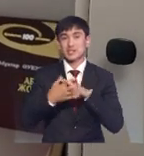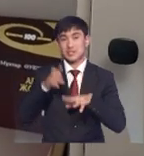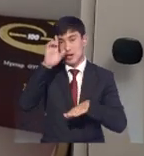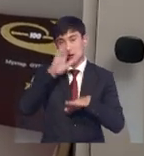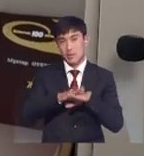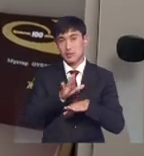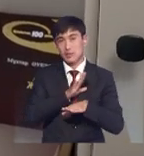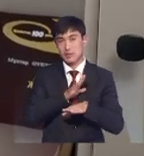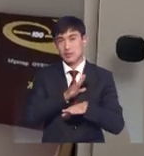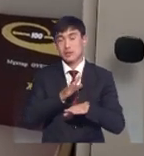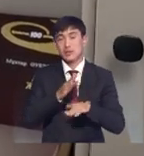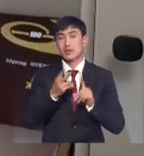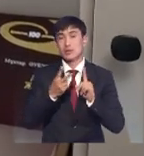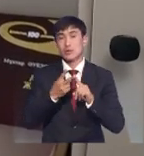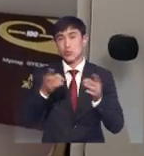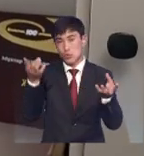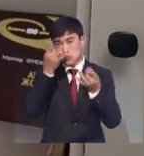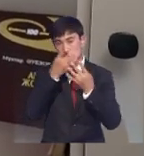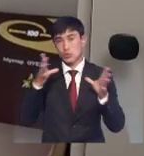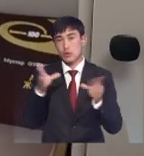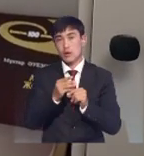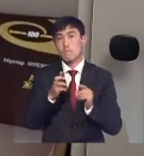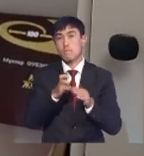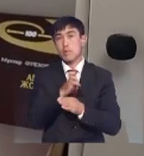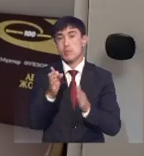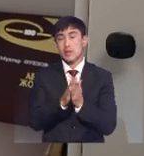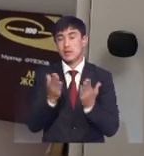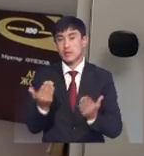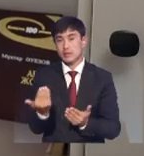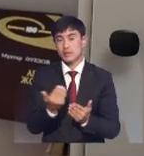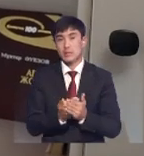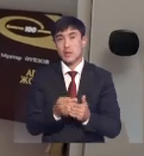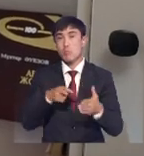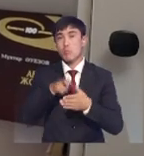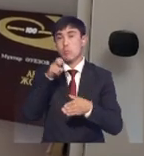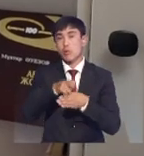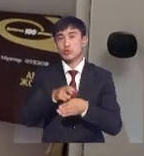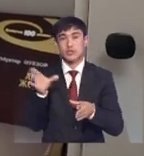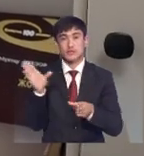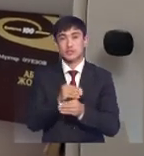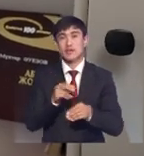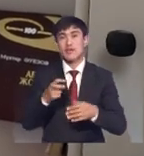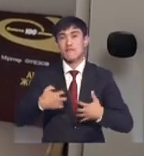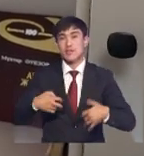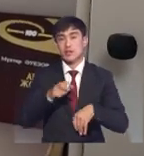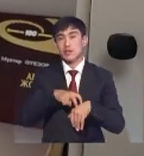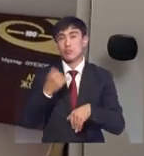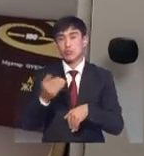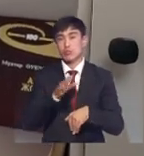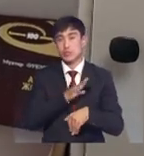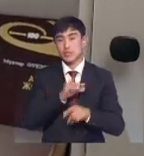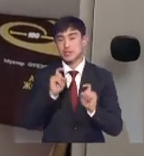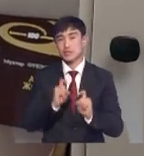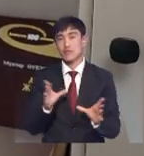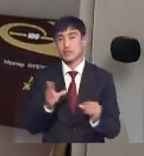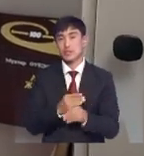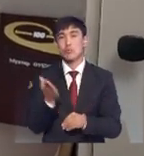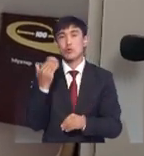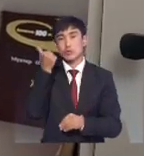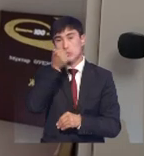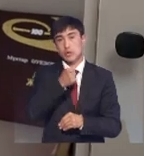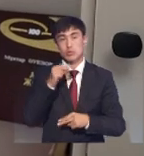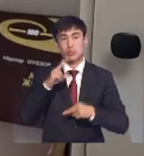акимат, культура, библиотека, почта, в общем, ветеринарный пункт. В прошлом году нам построили